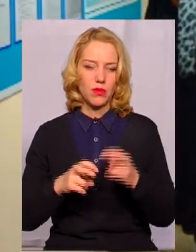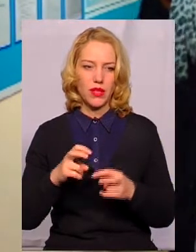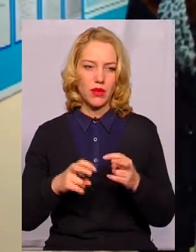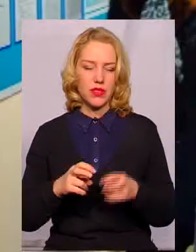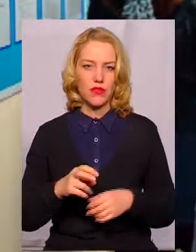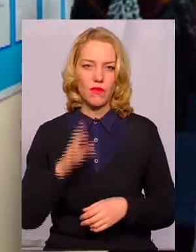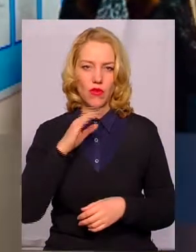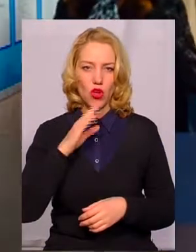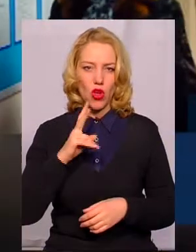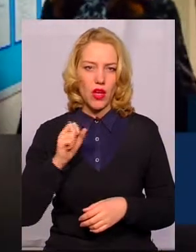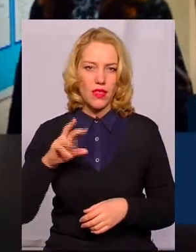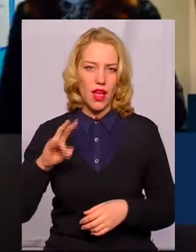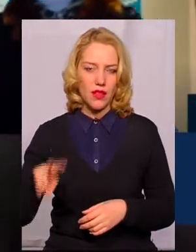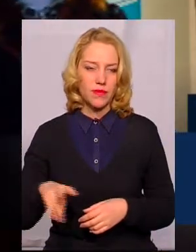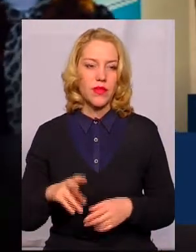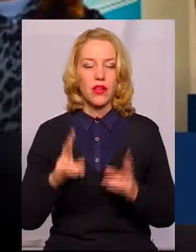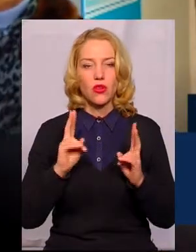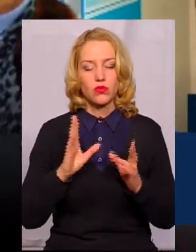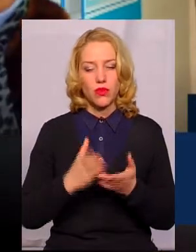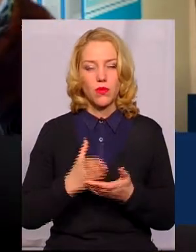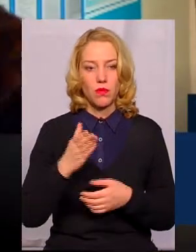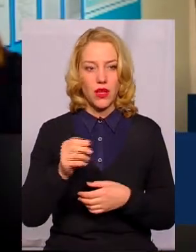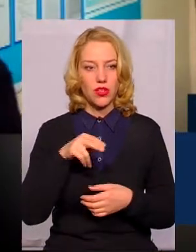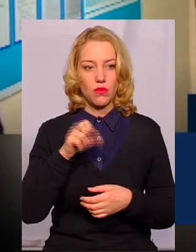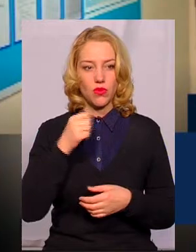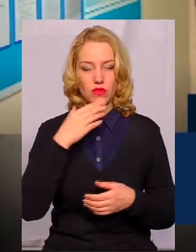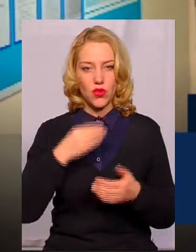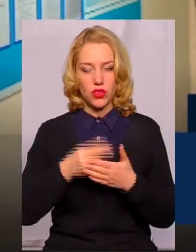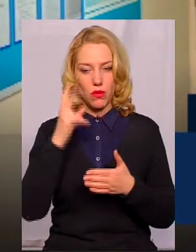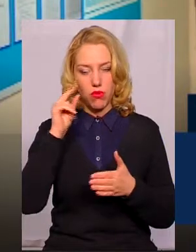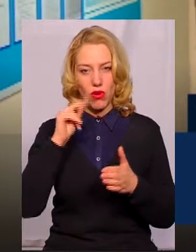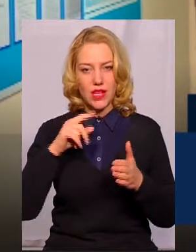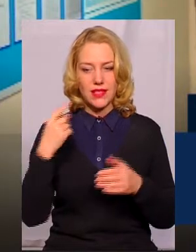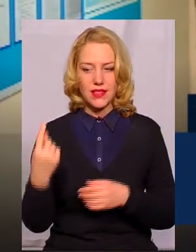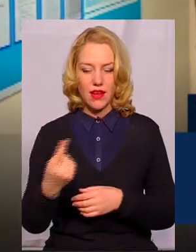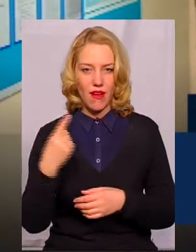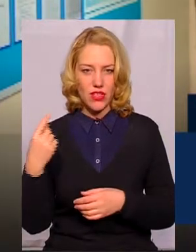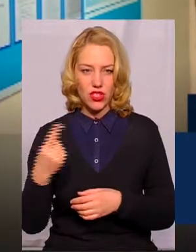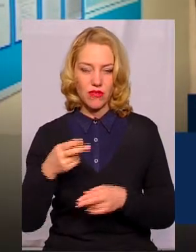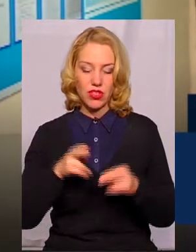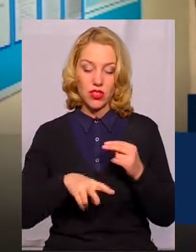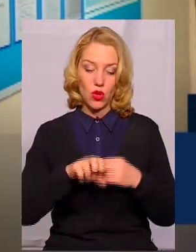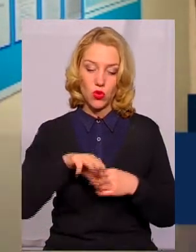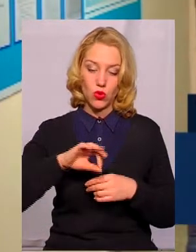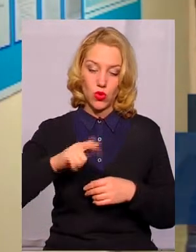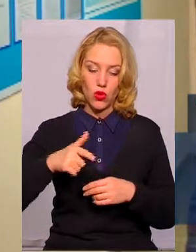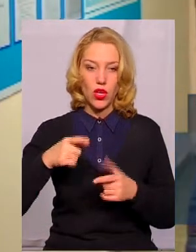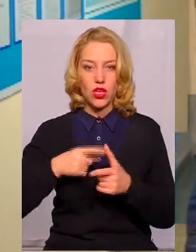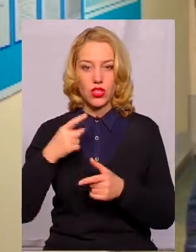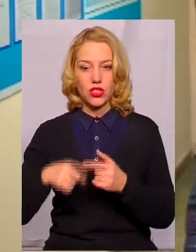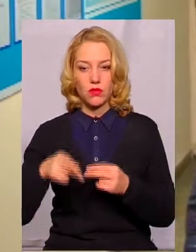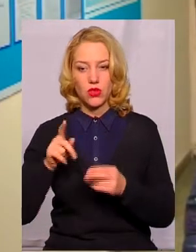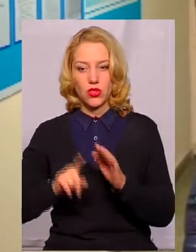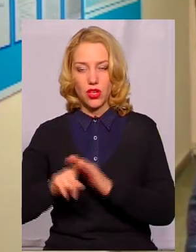Палінська. Хто буде проплачувати в своїх показниках лічильників в кінці лютого чи на початку березня,